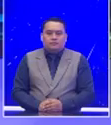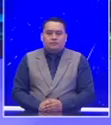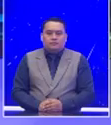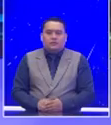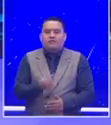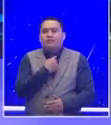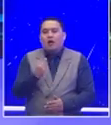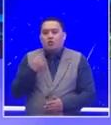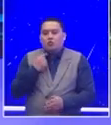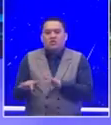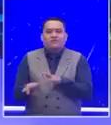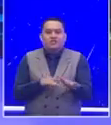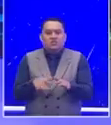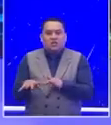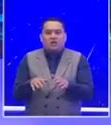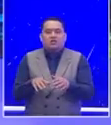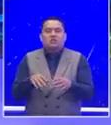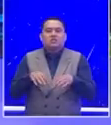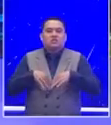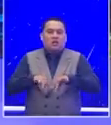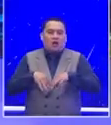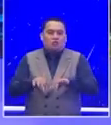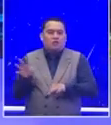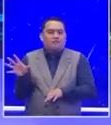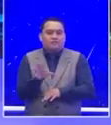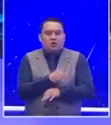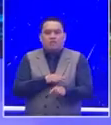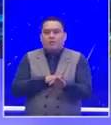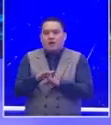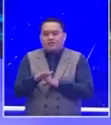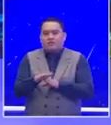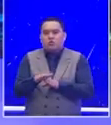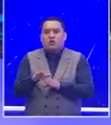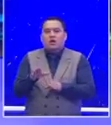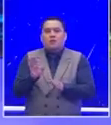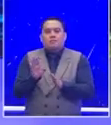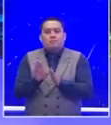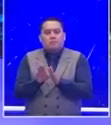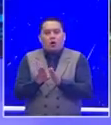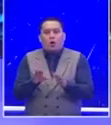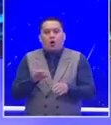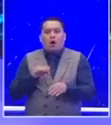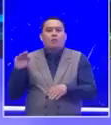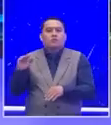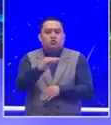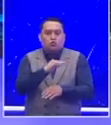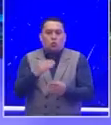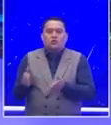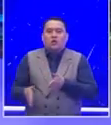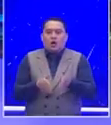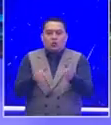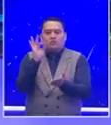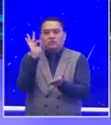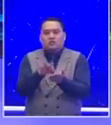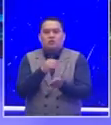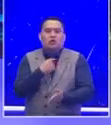В Талдыкургане движение транзитного транспорта всех видов будет осуществляться исключительно по объездной дороге. С этой целью